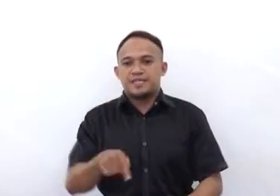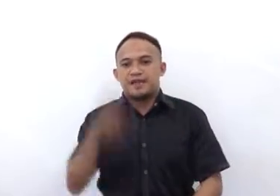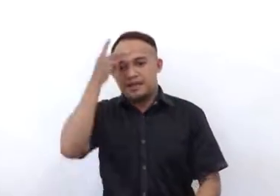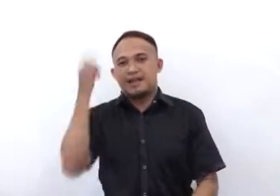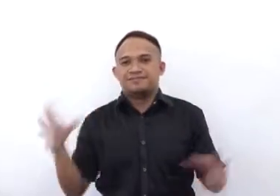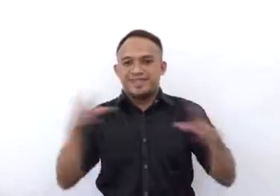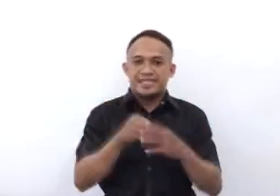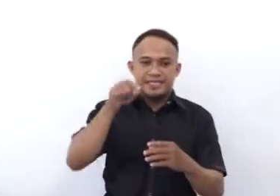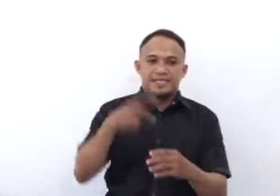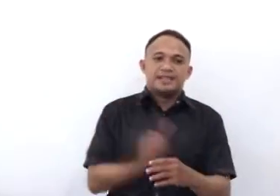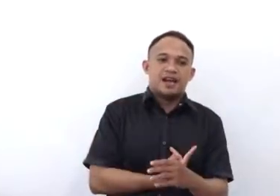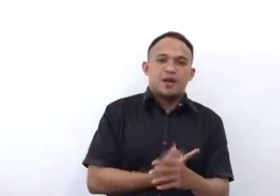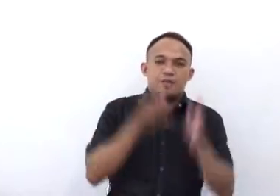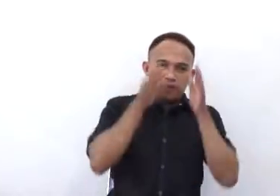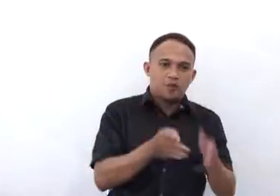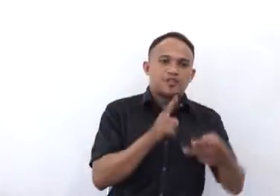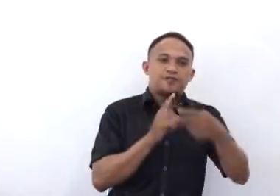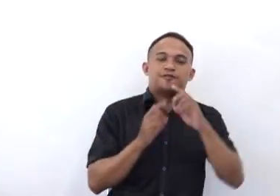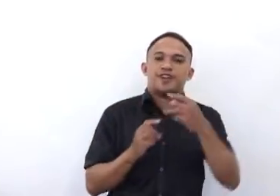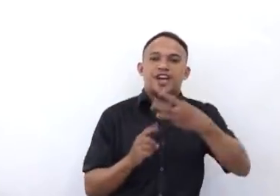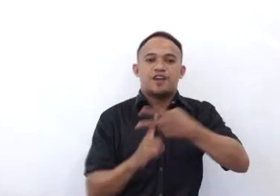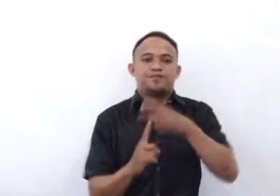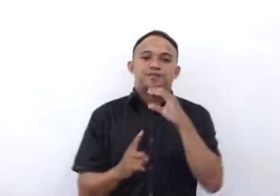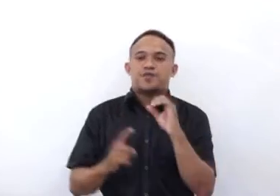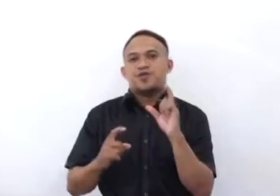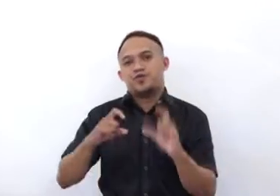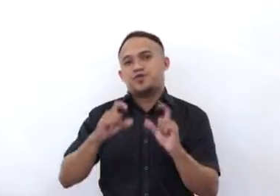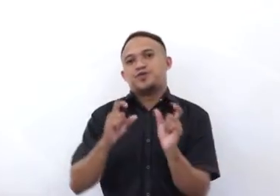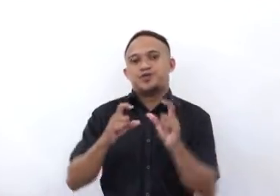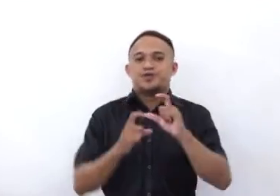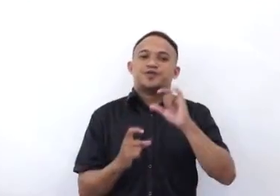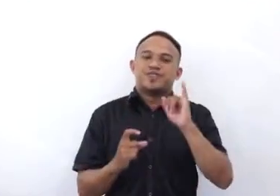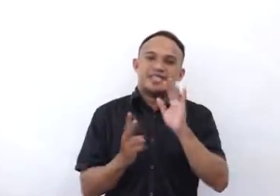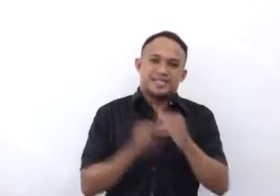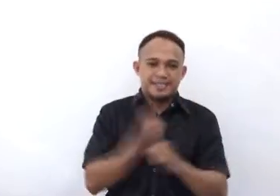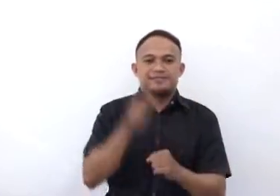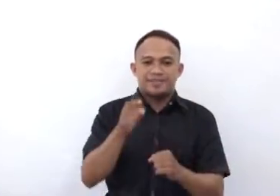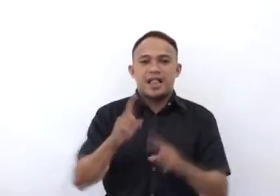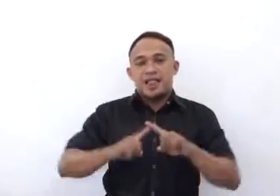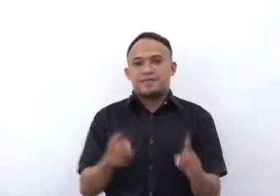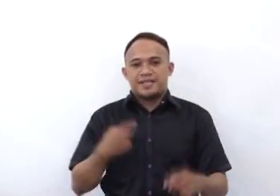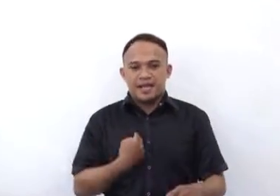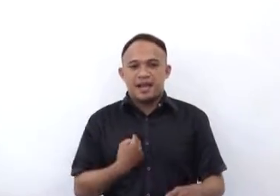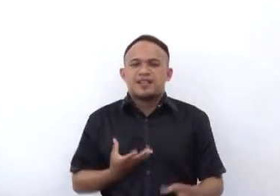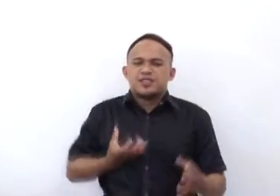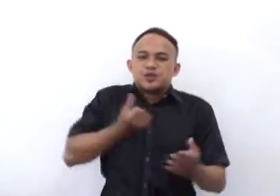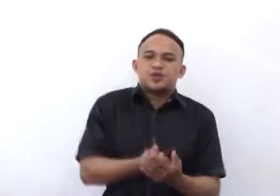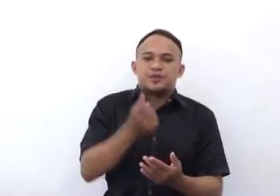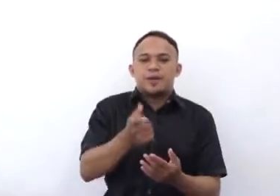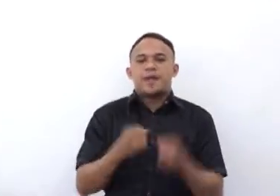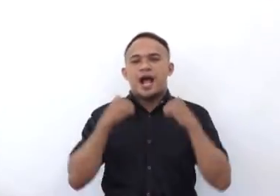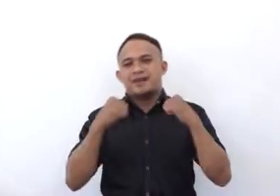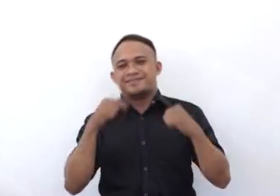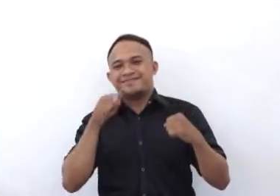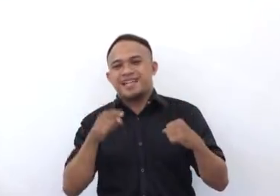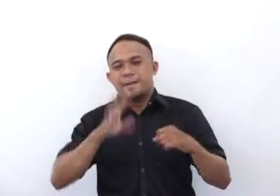maksimal memberikan anggaran untuk KONI. Kenapa? Karena anggaran kita